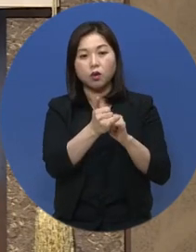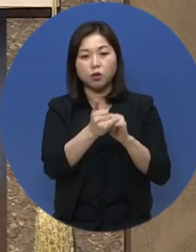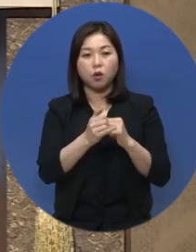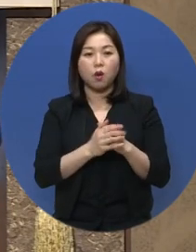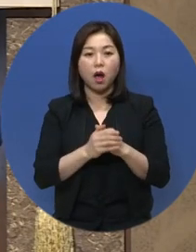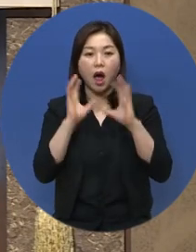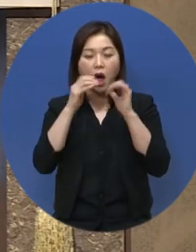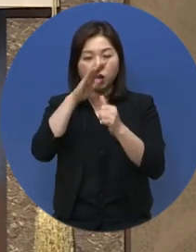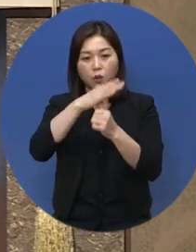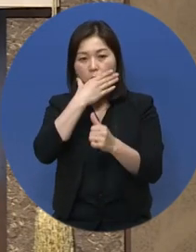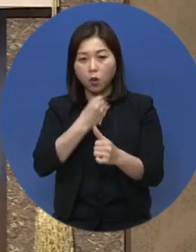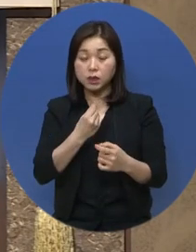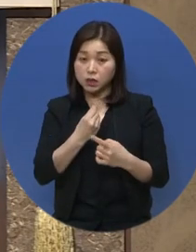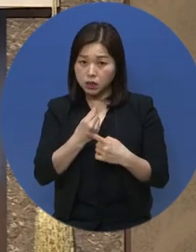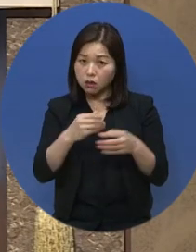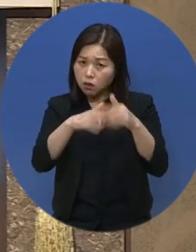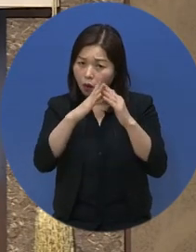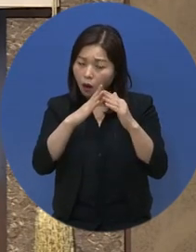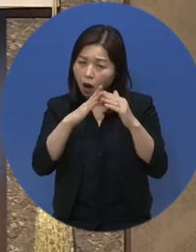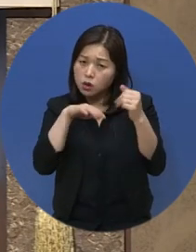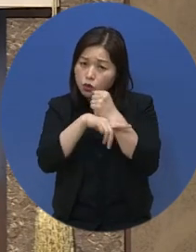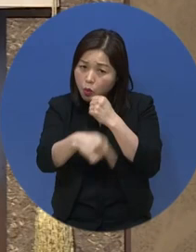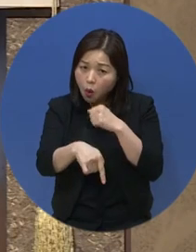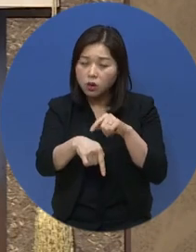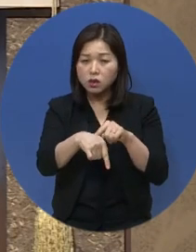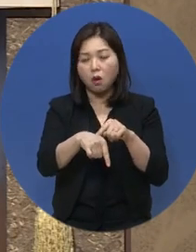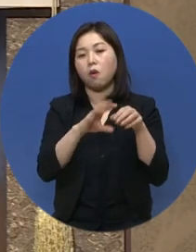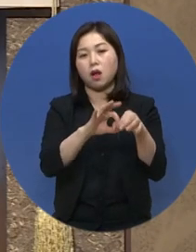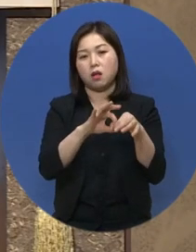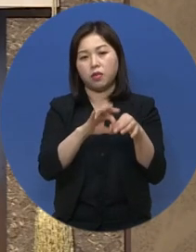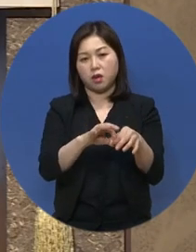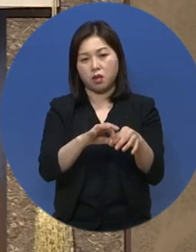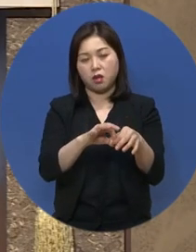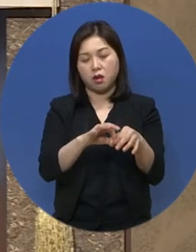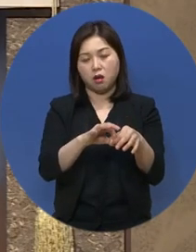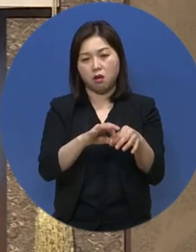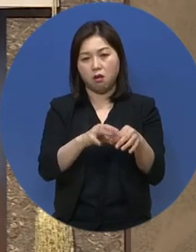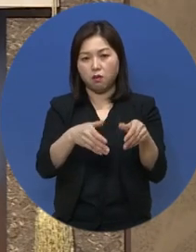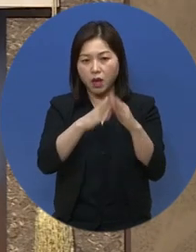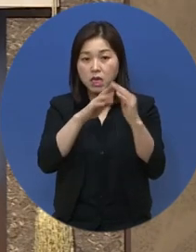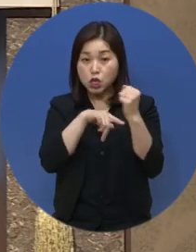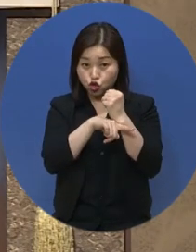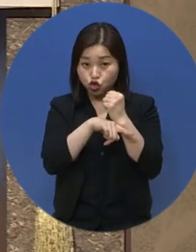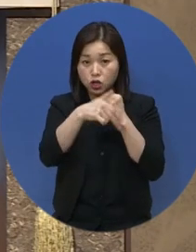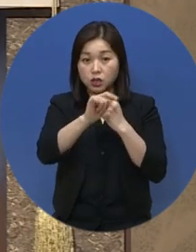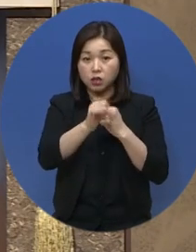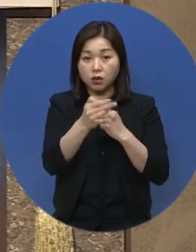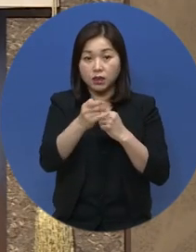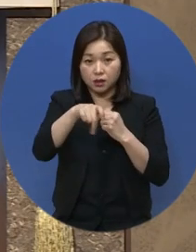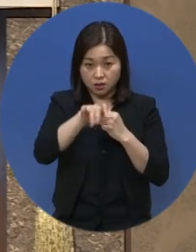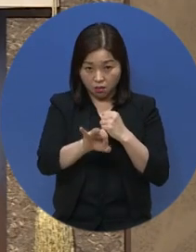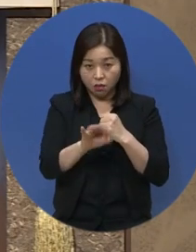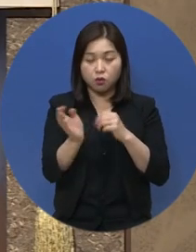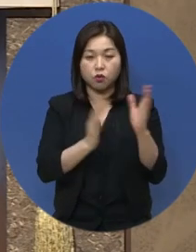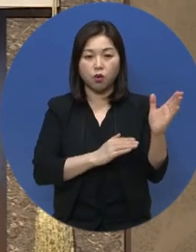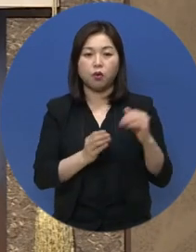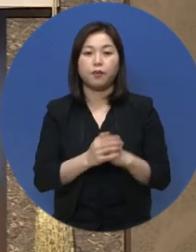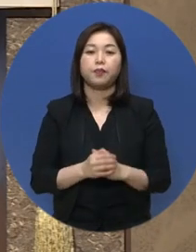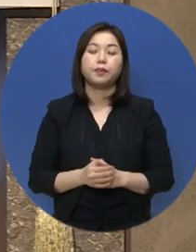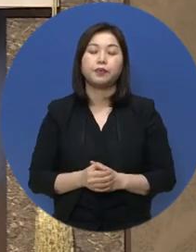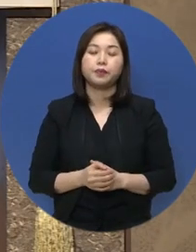왜 또 여기 지역아동센터가 존재해야 하는지 그런 정체성을 비롯해서 더 나아가서는 이제 우리가 돌보는